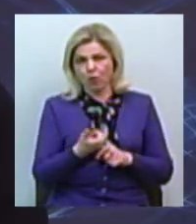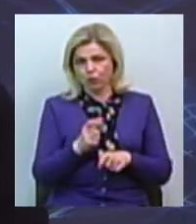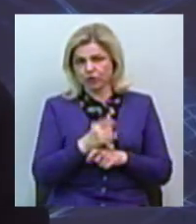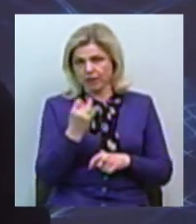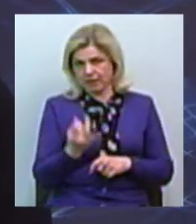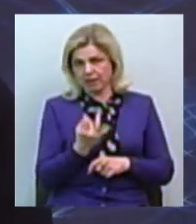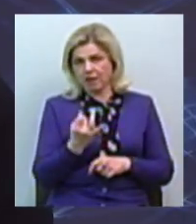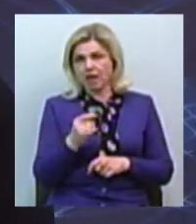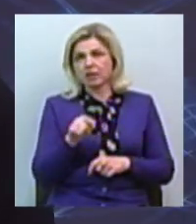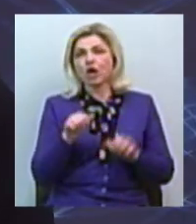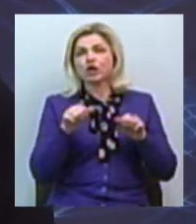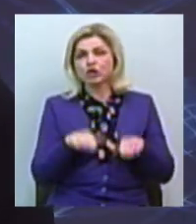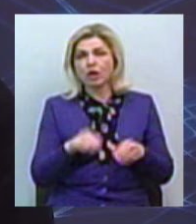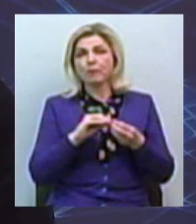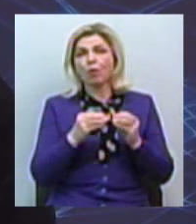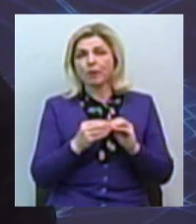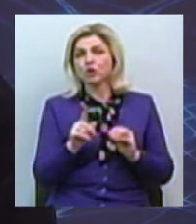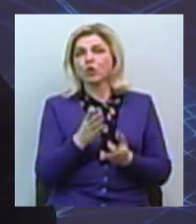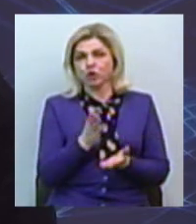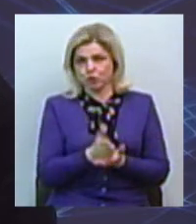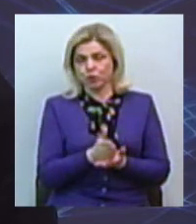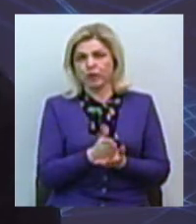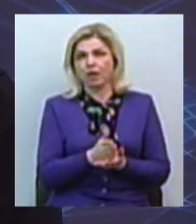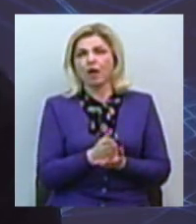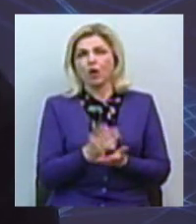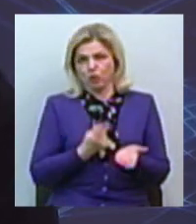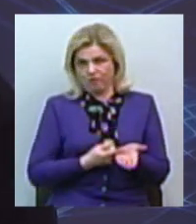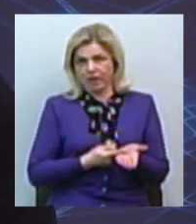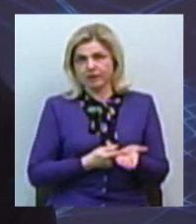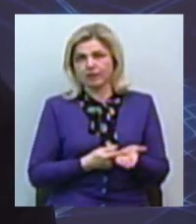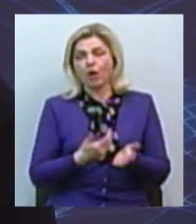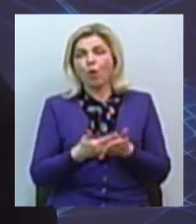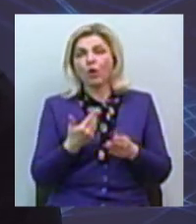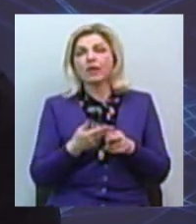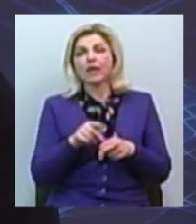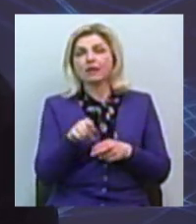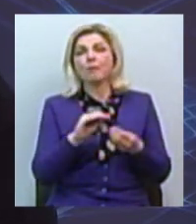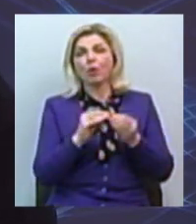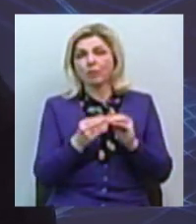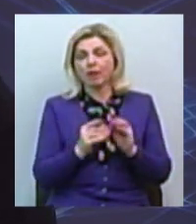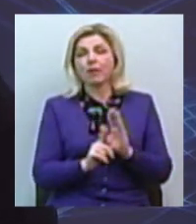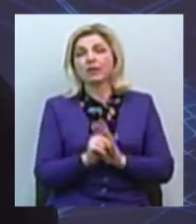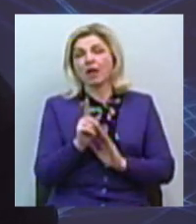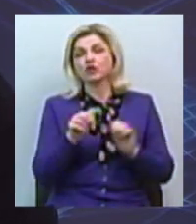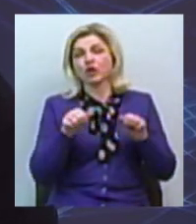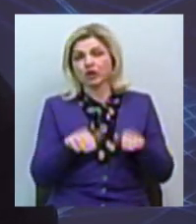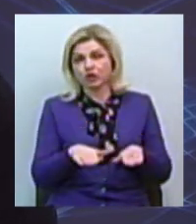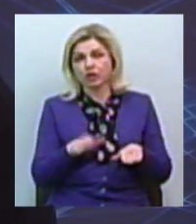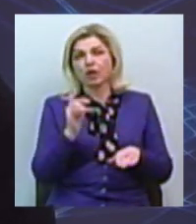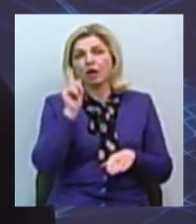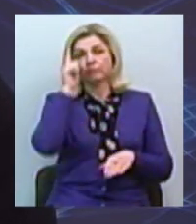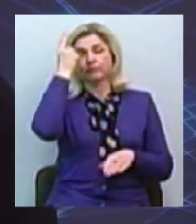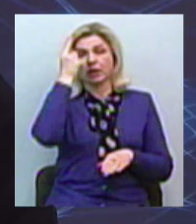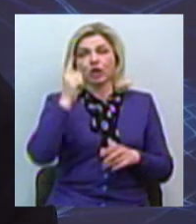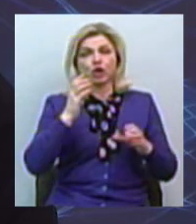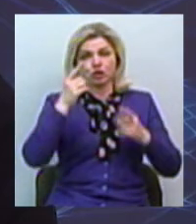він вирішує проблему, яка є, існує, вона доведена. Так? Тобто від цієї проблеми пішло рішення, власне, думка